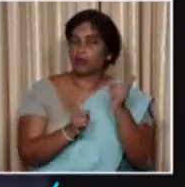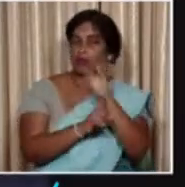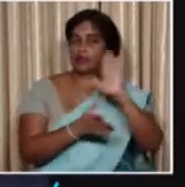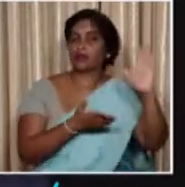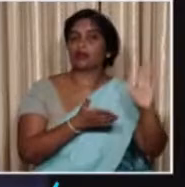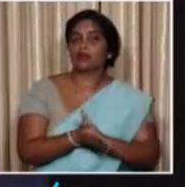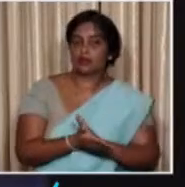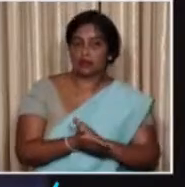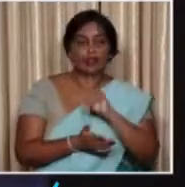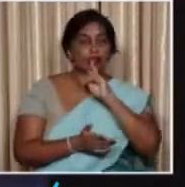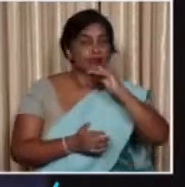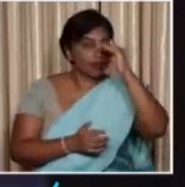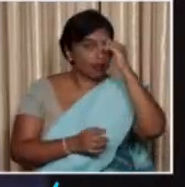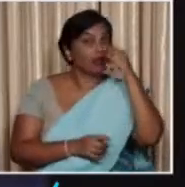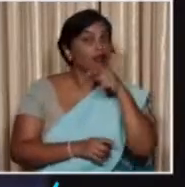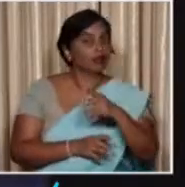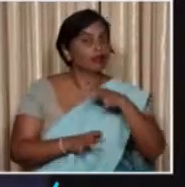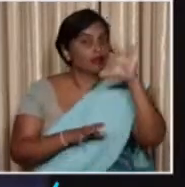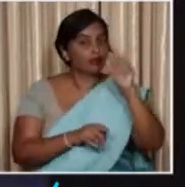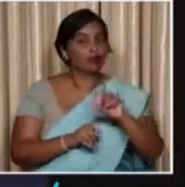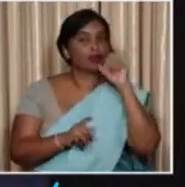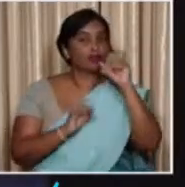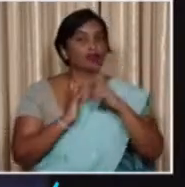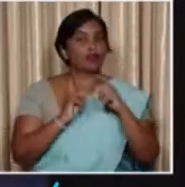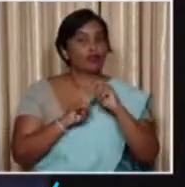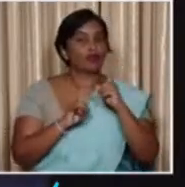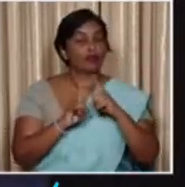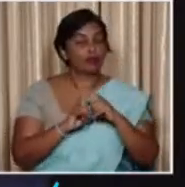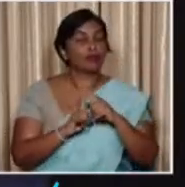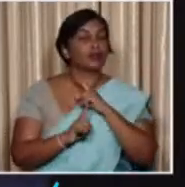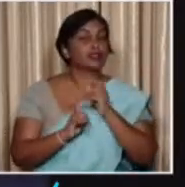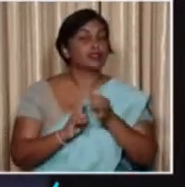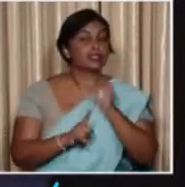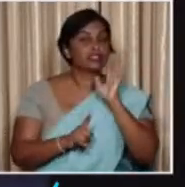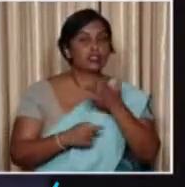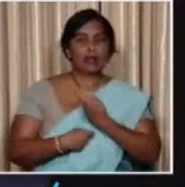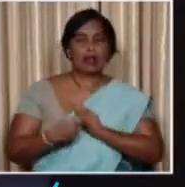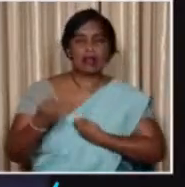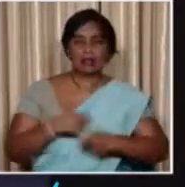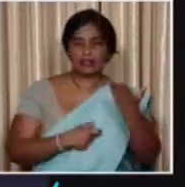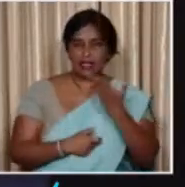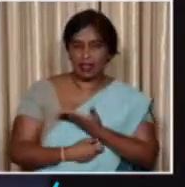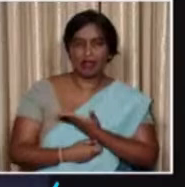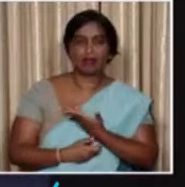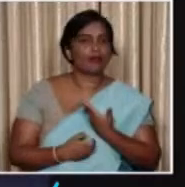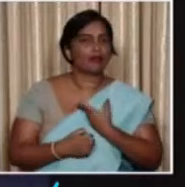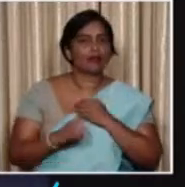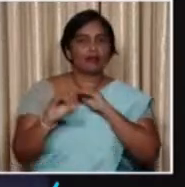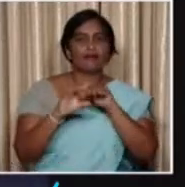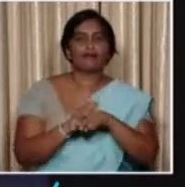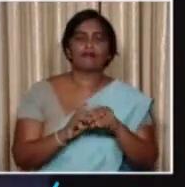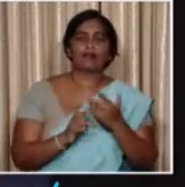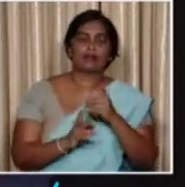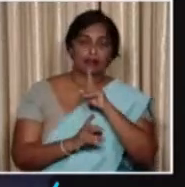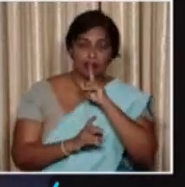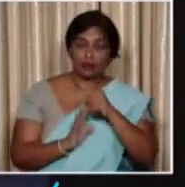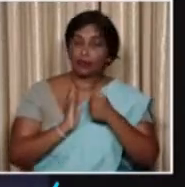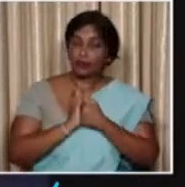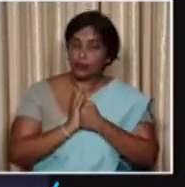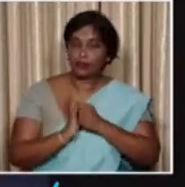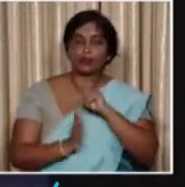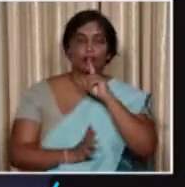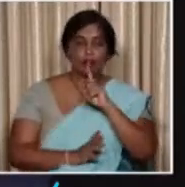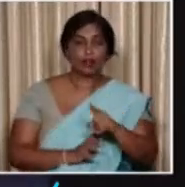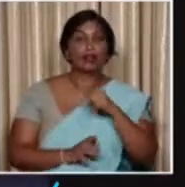තැන කතානායකතුනේ ඒකත් දිනහල කෝප් කමිටුවේ ඉස්සරහ සභාපතිතුමත් විකිණෙනවා නම් අපි කෝප් කමිටුවේ වාඩි වෙලා නම් මම ඔබතුමාගේ ගෞරවයෙන්